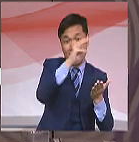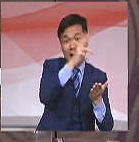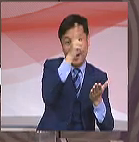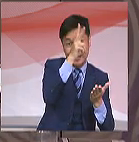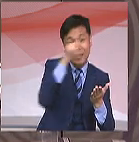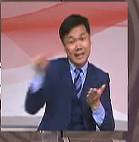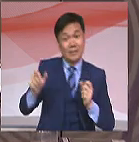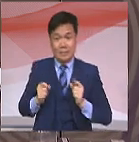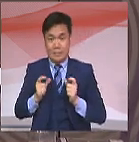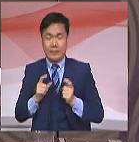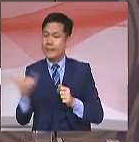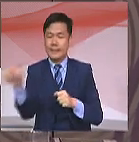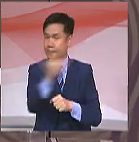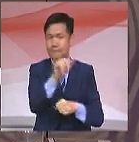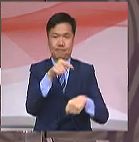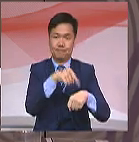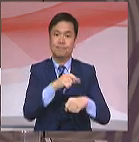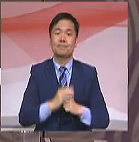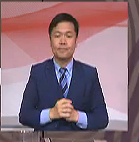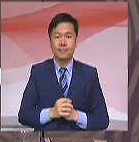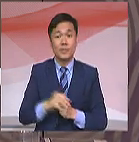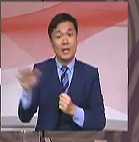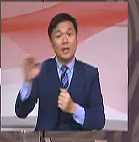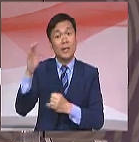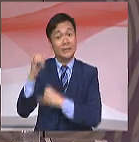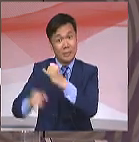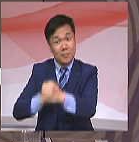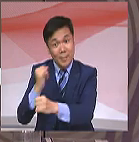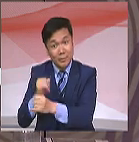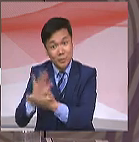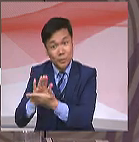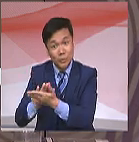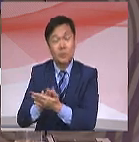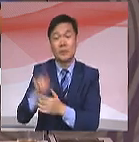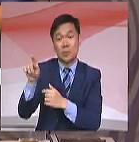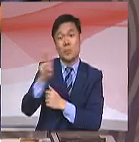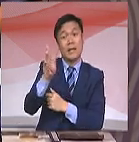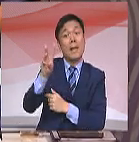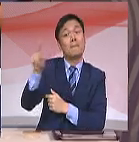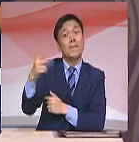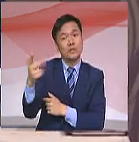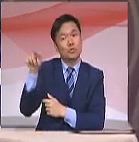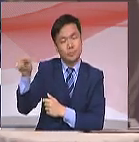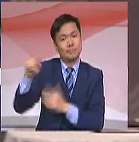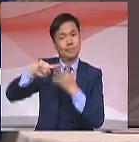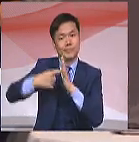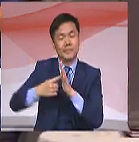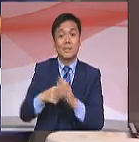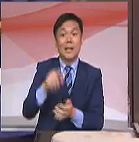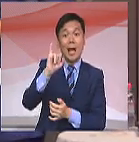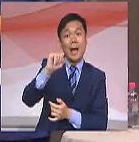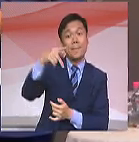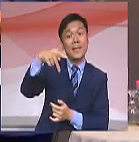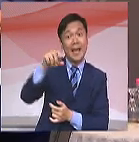kerajaan. Dan sekolah antarabangsa boleh bermula pada 8 Mac 2021, begitu juga dengan IPS